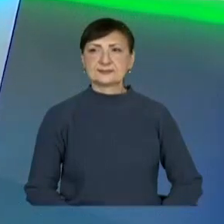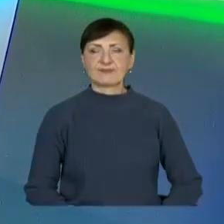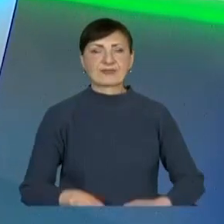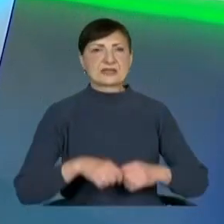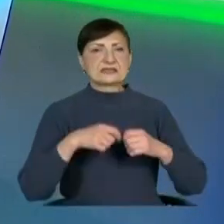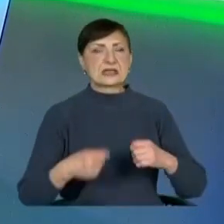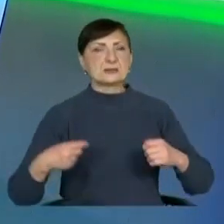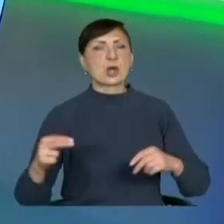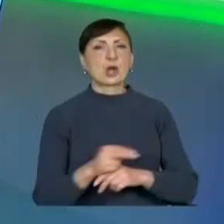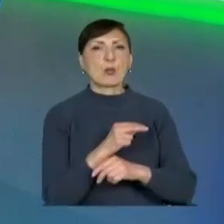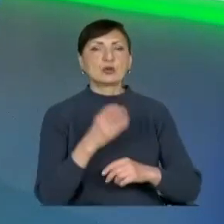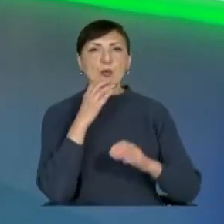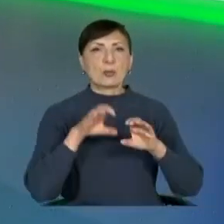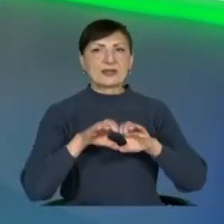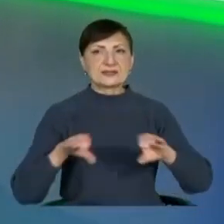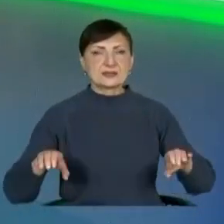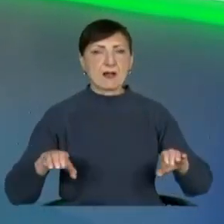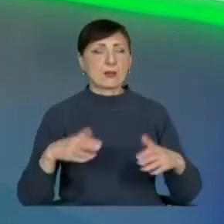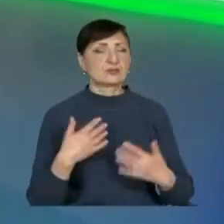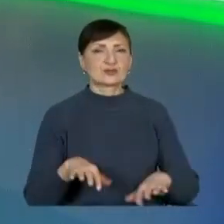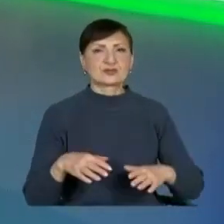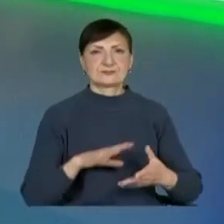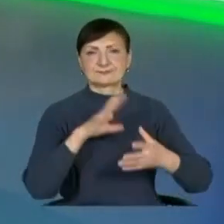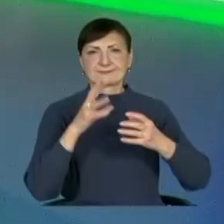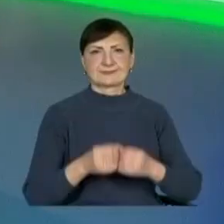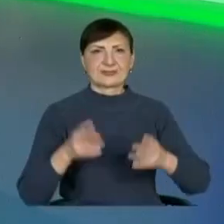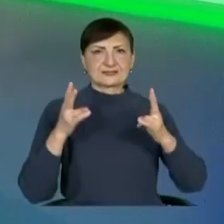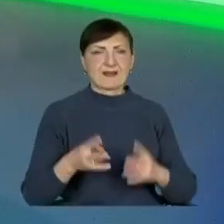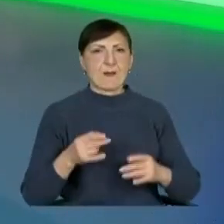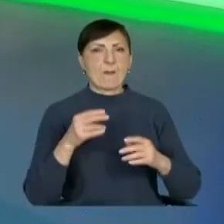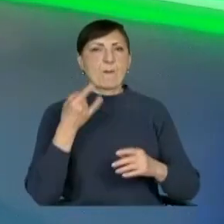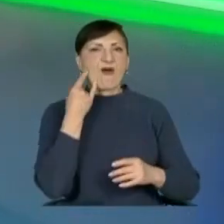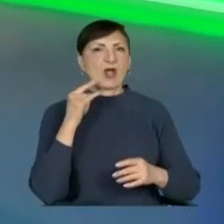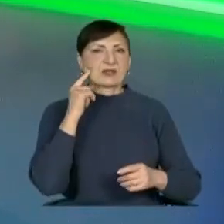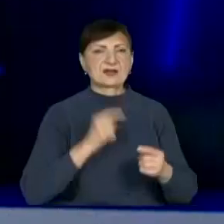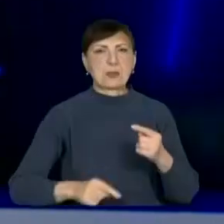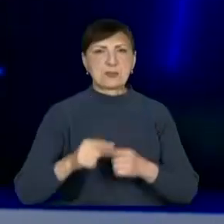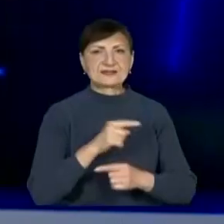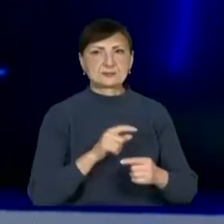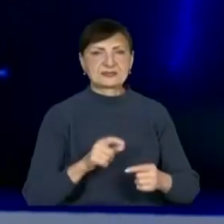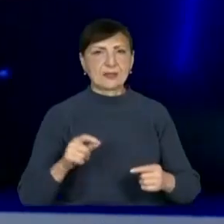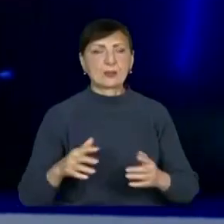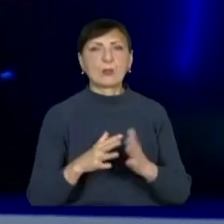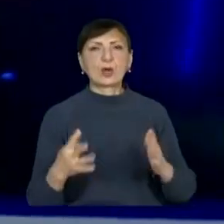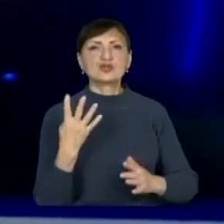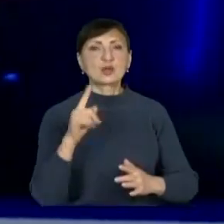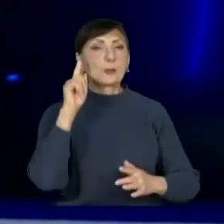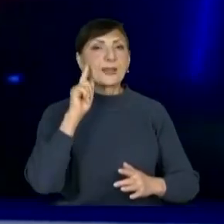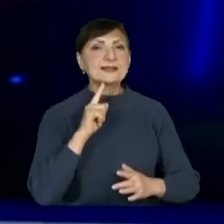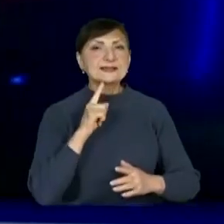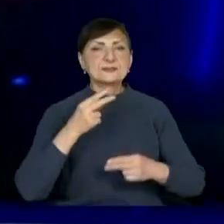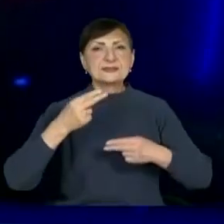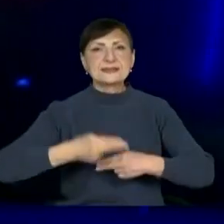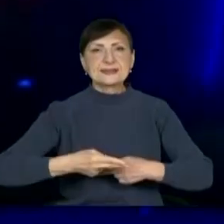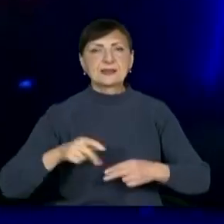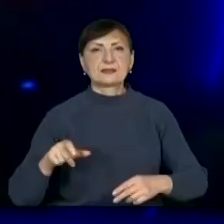Затянувшийся ремонт тепломагистрали привел к катастрофическим последствиям для павлодарских предпринимателей. Более 4 месяцев перекрытые